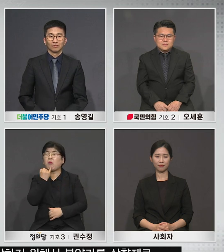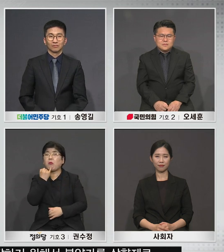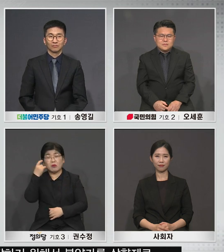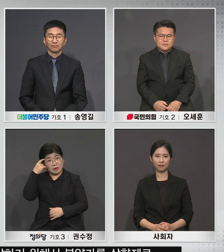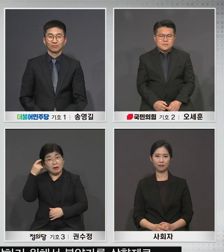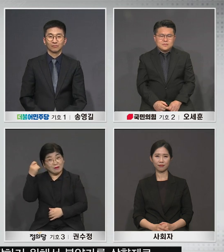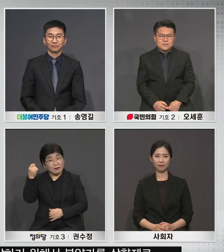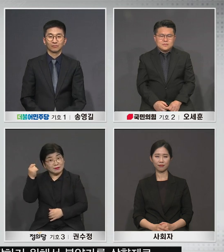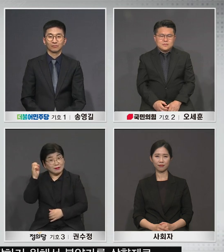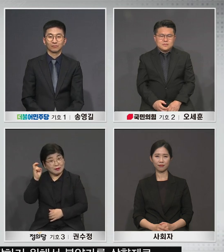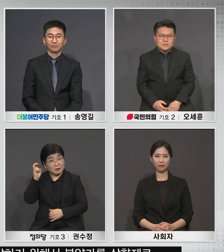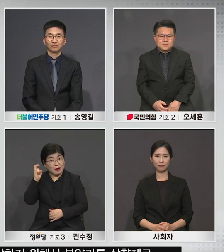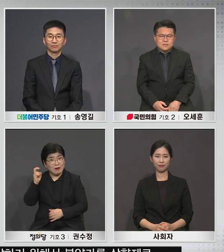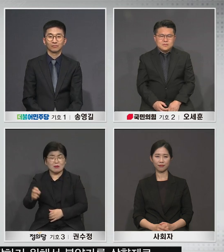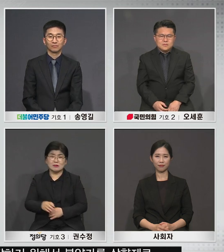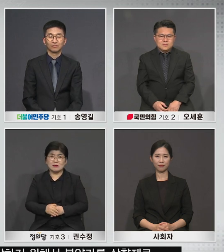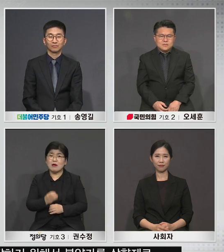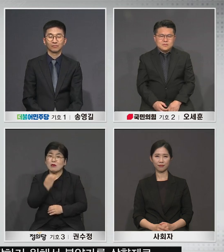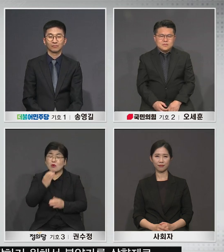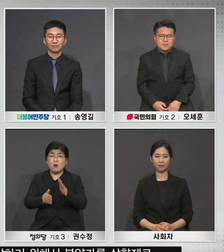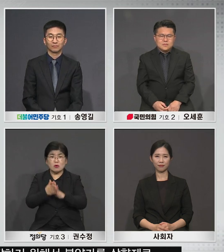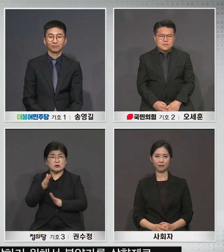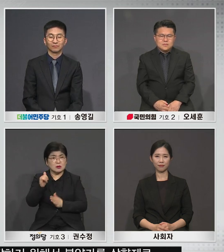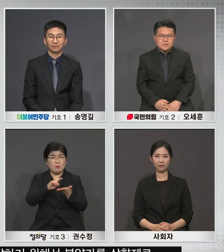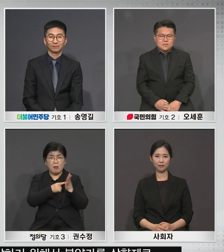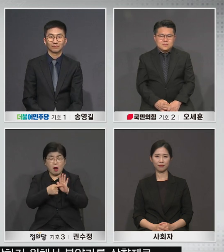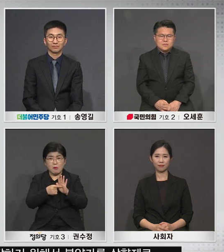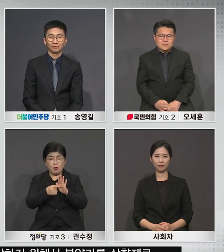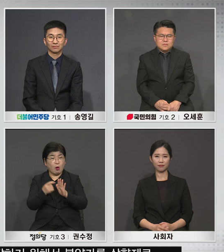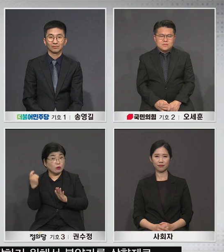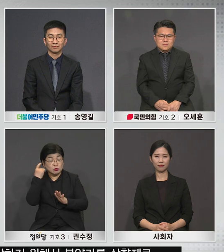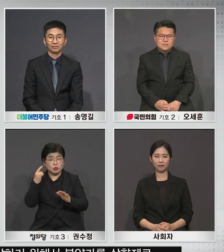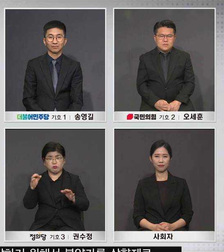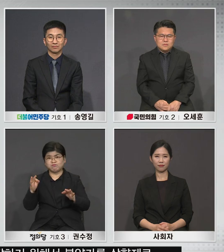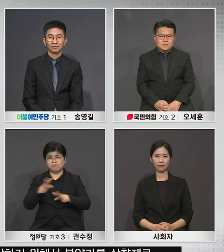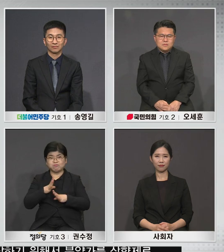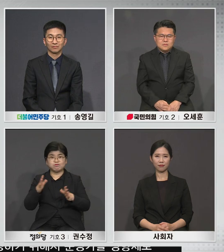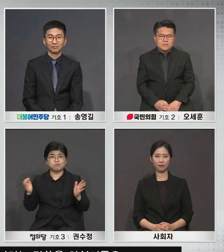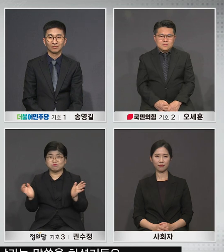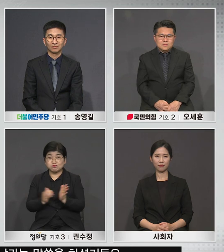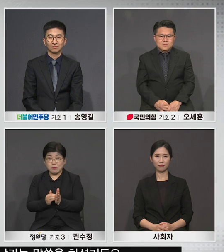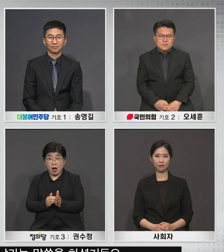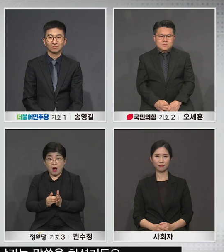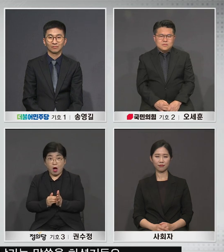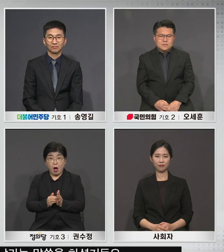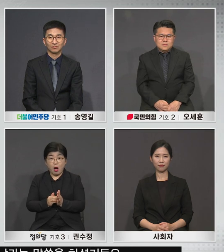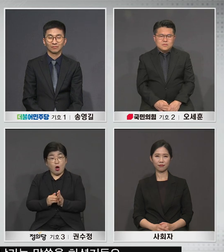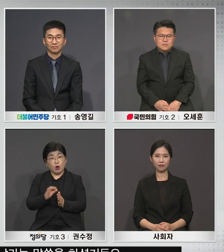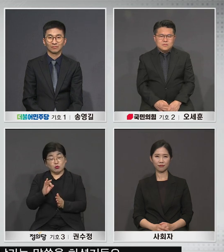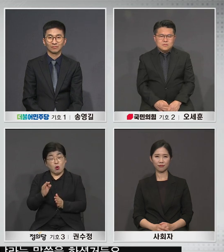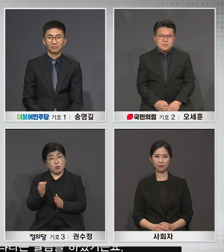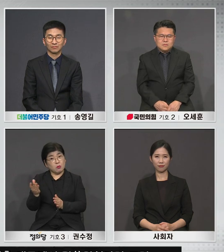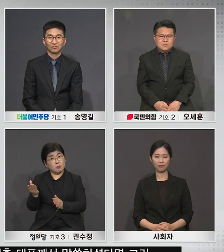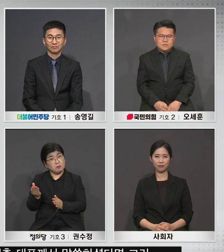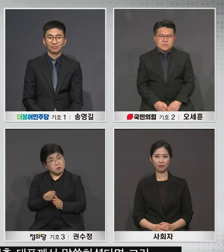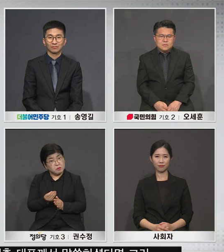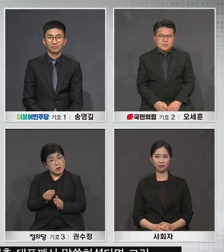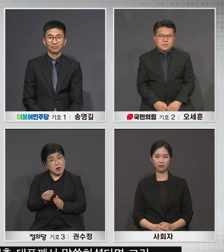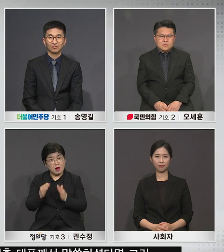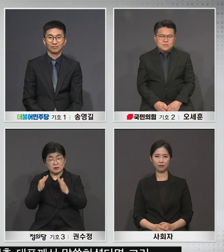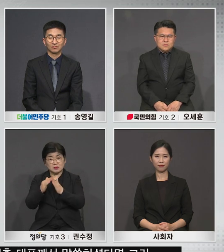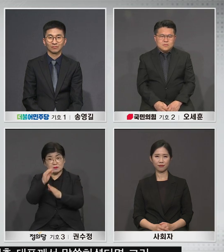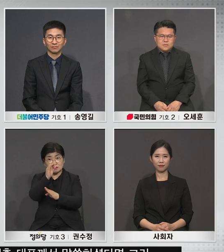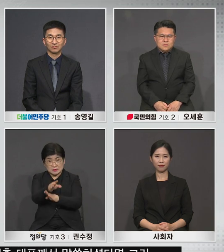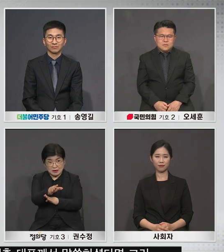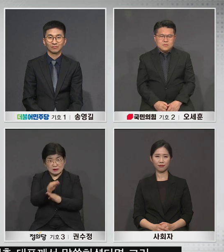시장께서 그런 말씀을 하셔서 대단히 놀랐습니다. 도대체 그런 돈을 대출받아서 살아야 되는, 집을 사야 되는